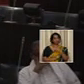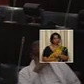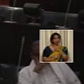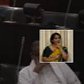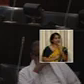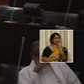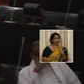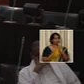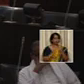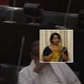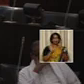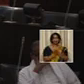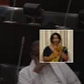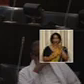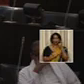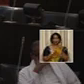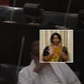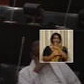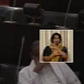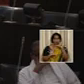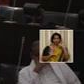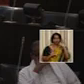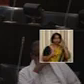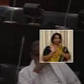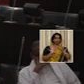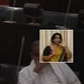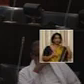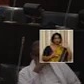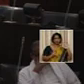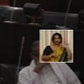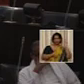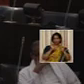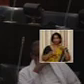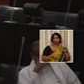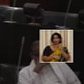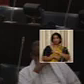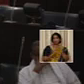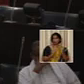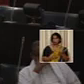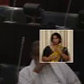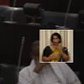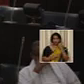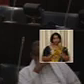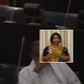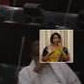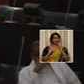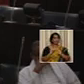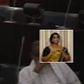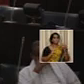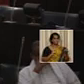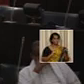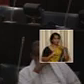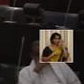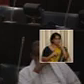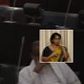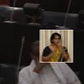විශ්‍රාම වැටුප්‍රමේට දායක විය හැකි අවුරුදු 18 50 59 අතර ශ්‍රමිකයන් හට මෙහි ප්‍රතිලාභ ලබා ගත හැකි වෙන්නේ වයස අවුරුදු 60න් පසුව